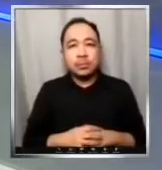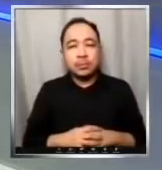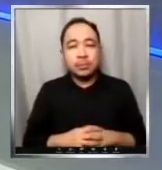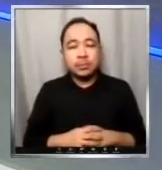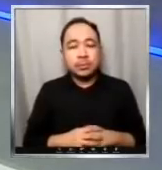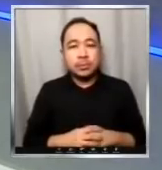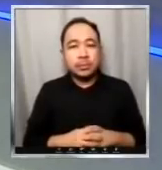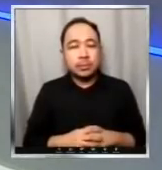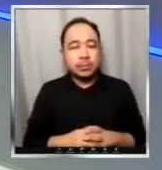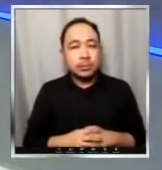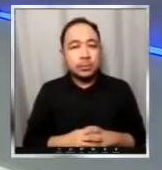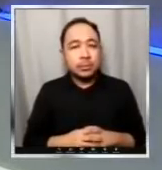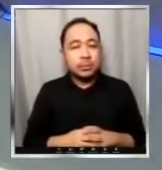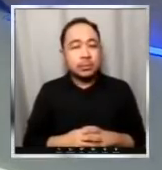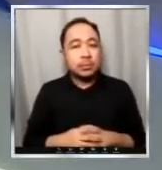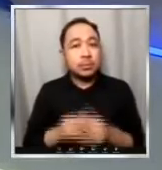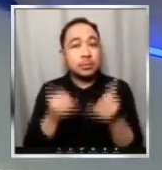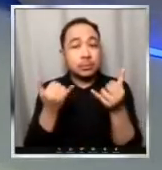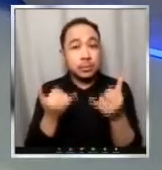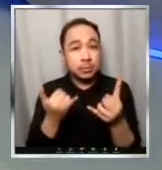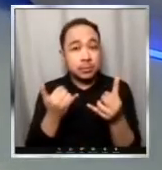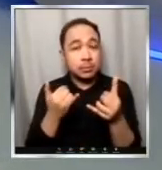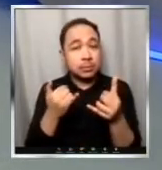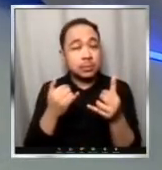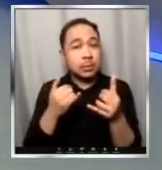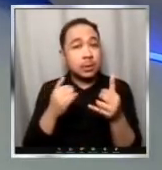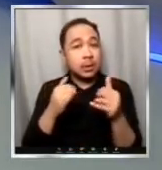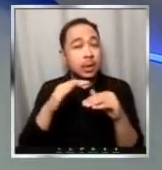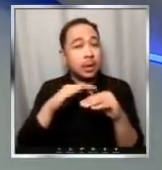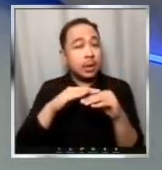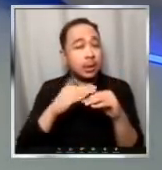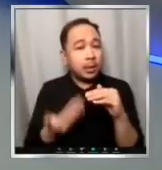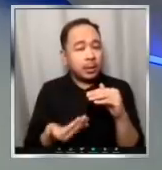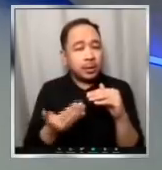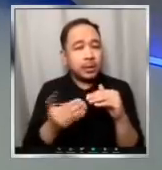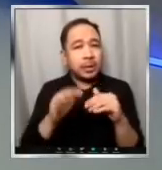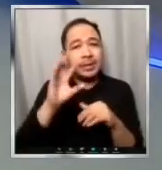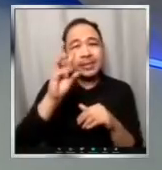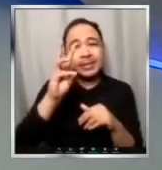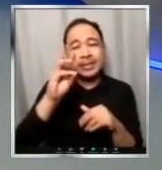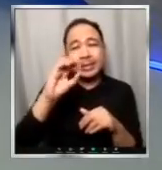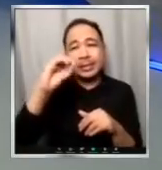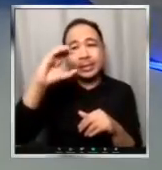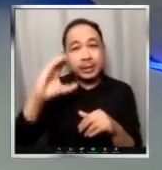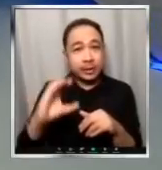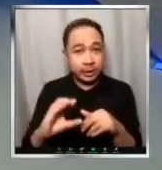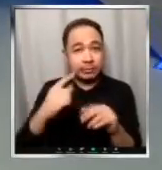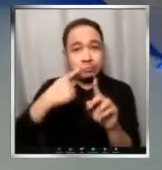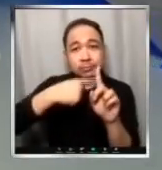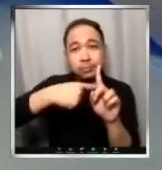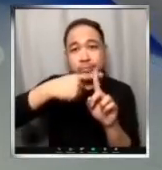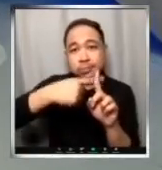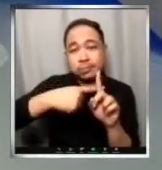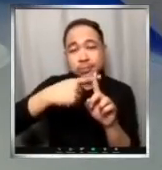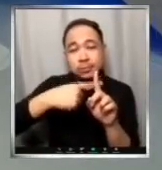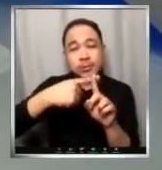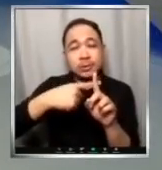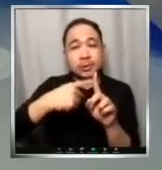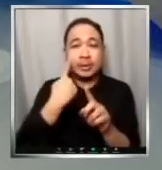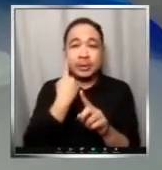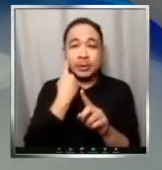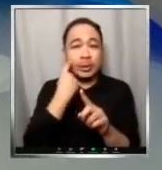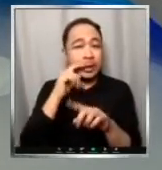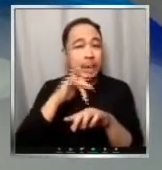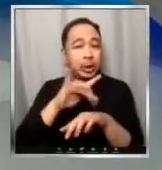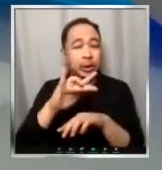Mga kapuso, bumagsak na po sa 6 na antas ng sentigrado o 6 degrees centigrade ang temperatura kaninang madaling araw sa